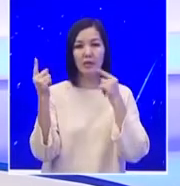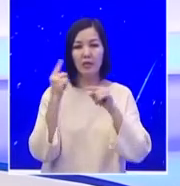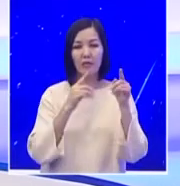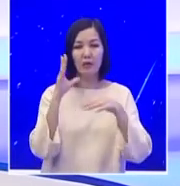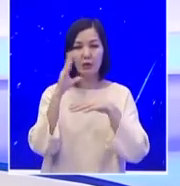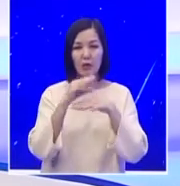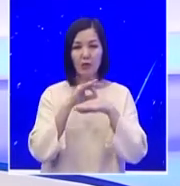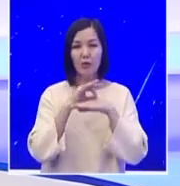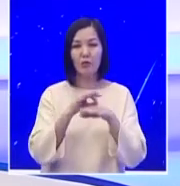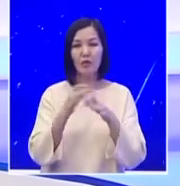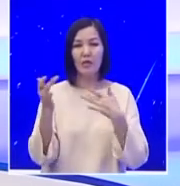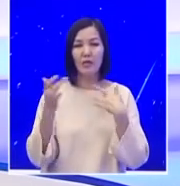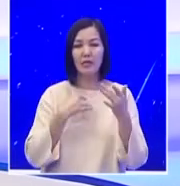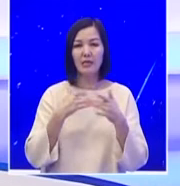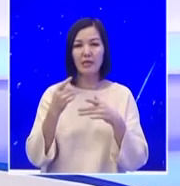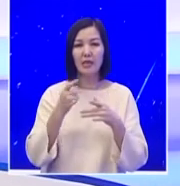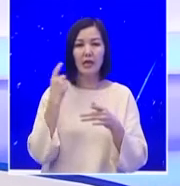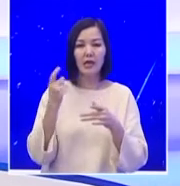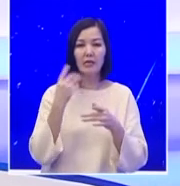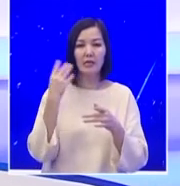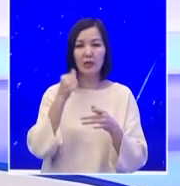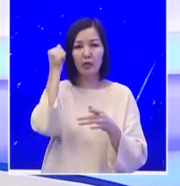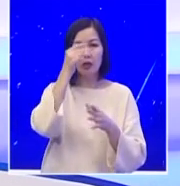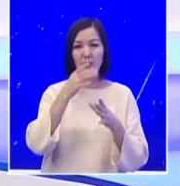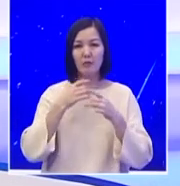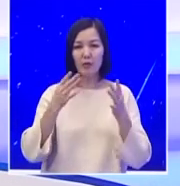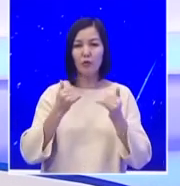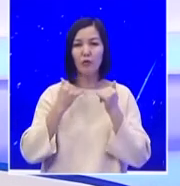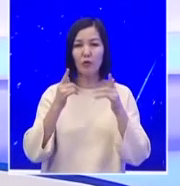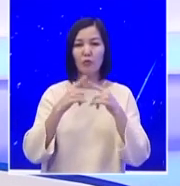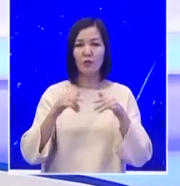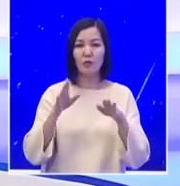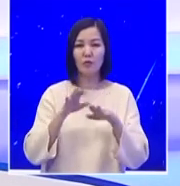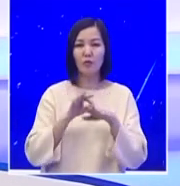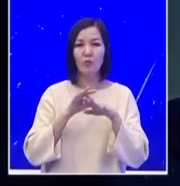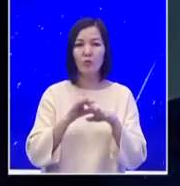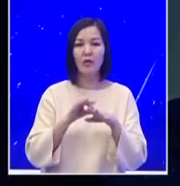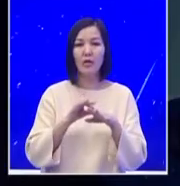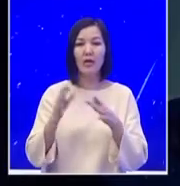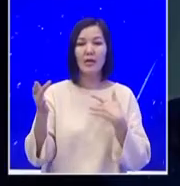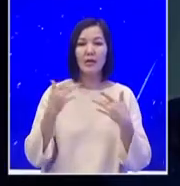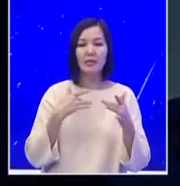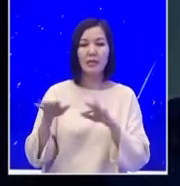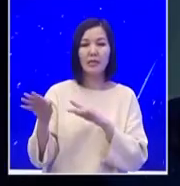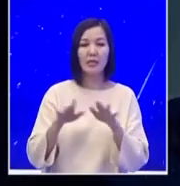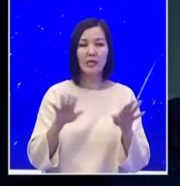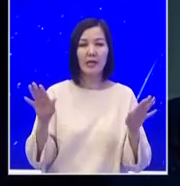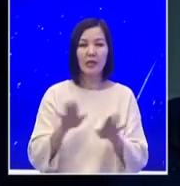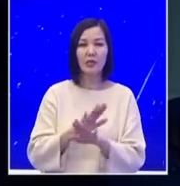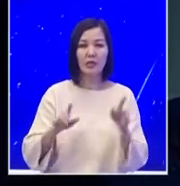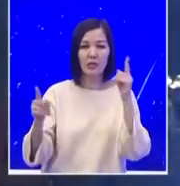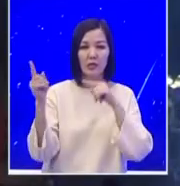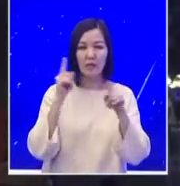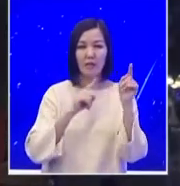шығармашылық кеші өтті. Концерт кеш иесінің 40 жылдық мерейтойына орай ұйымдастырылды. С песней по жизни атты концерттік шарада